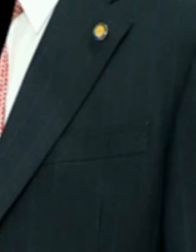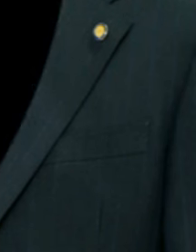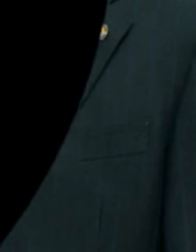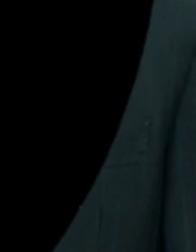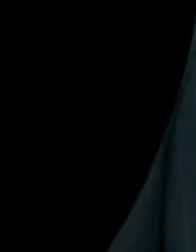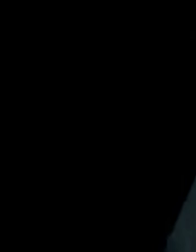찬송